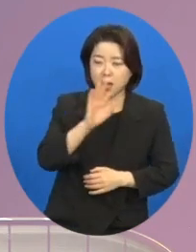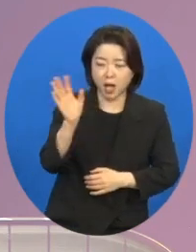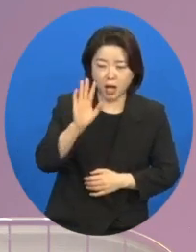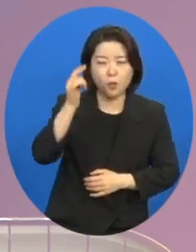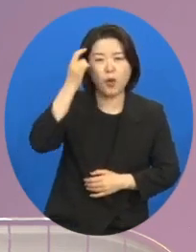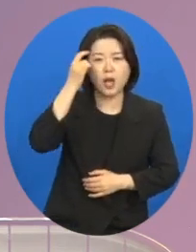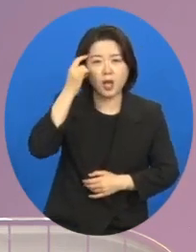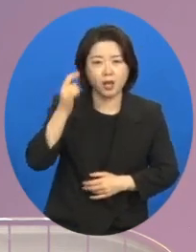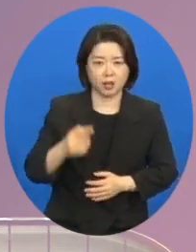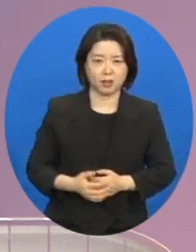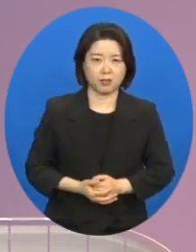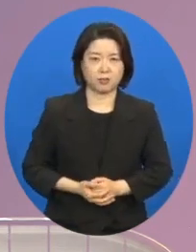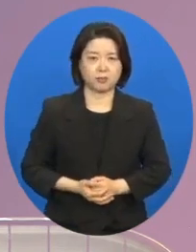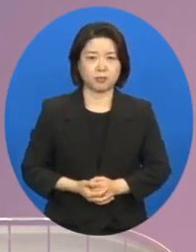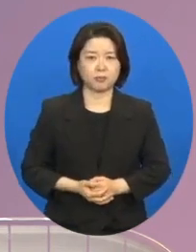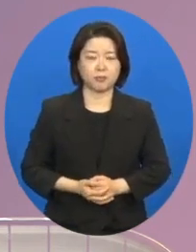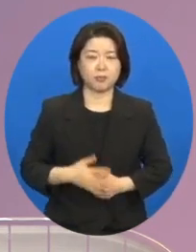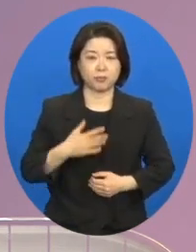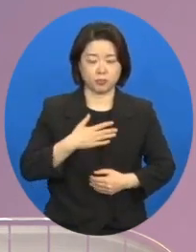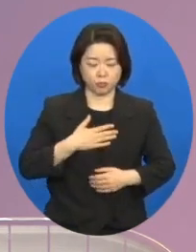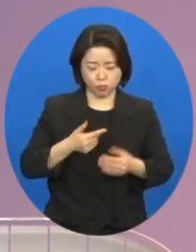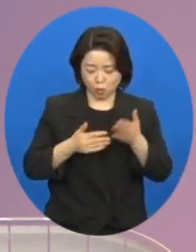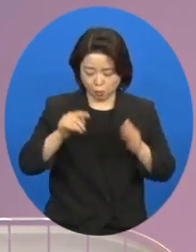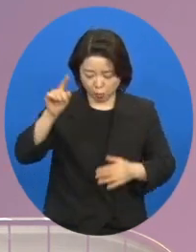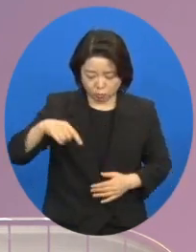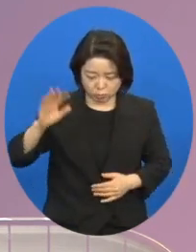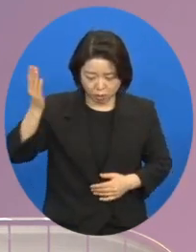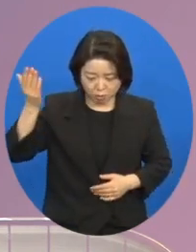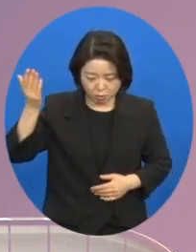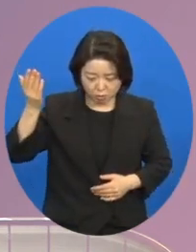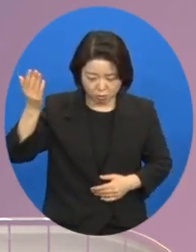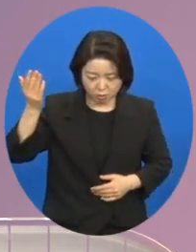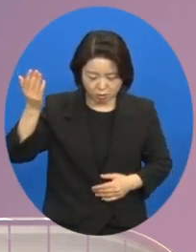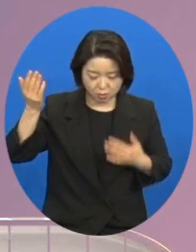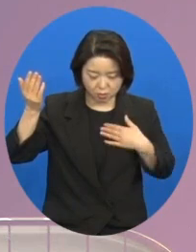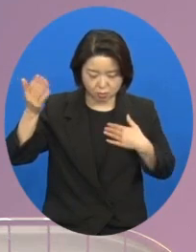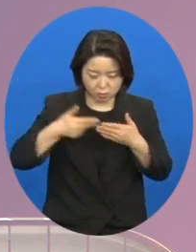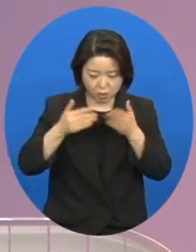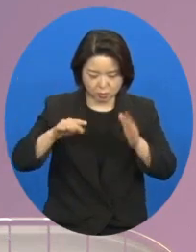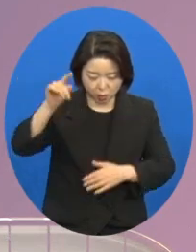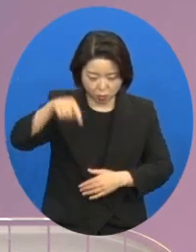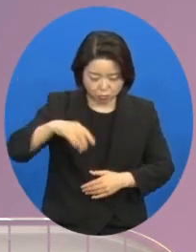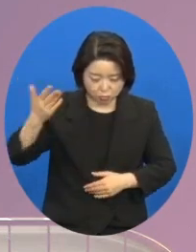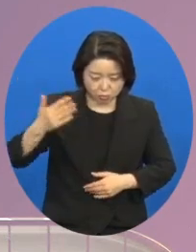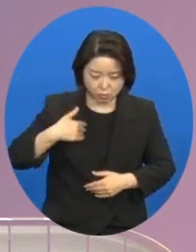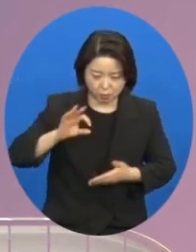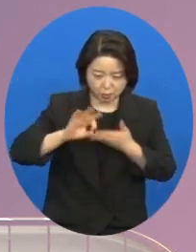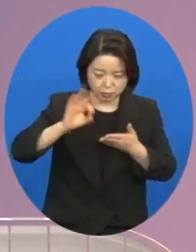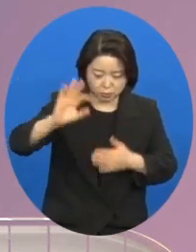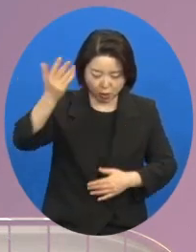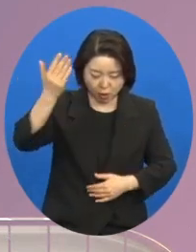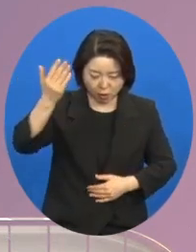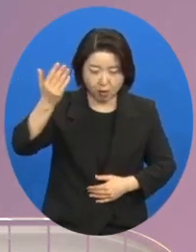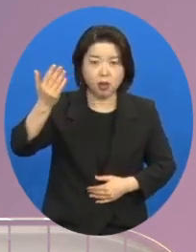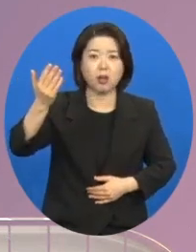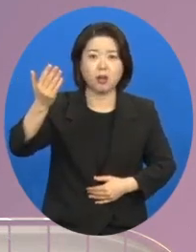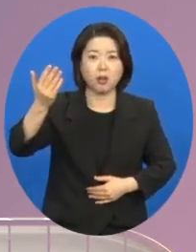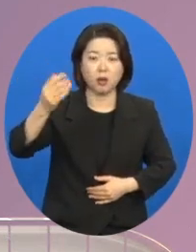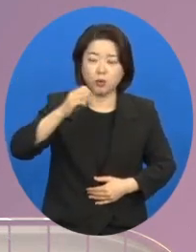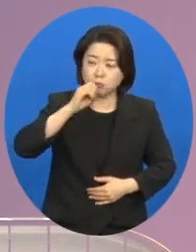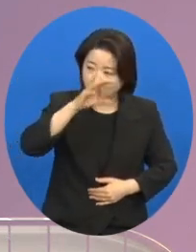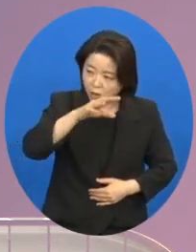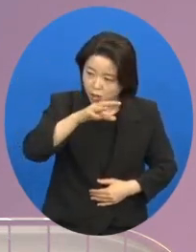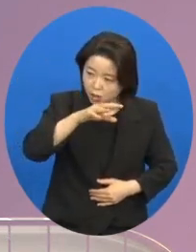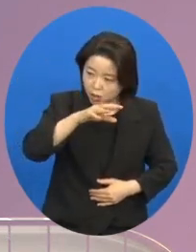아십니까? 내 방에 오시면 되는데, 주님 내 방 쓰면 되는데, 이거 말해야 되는